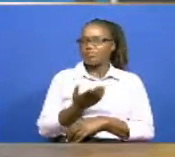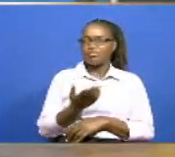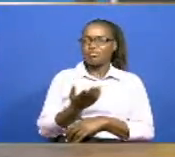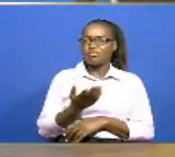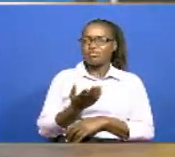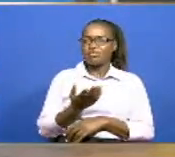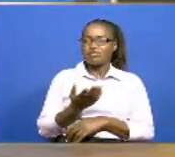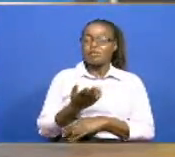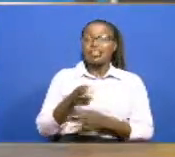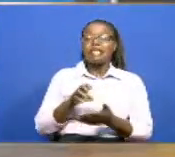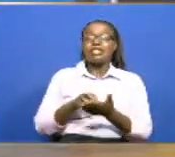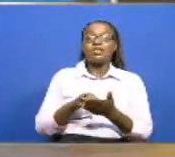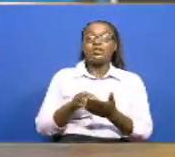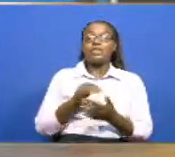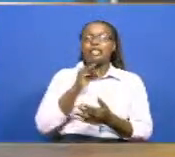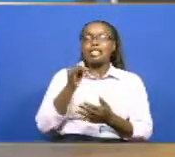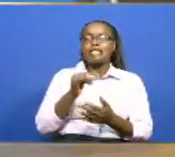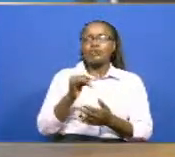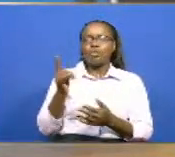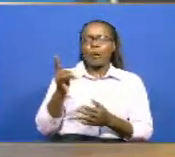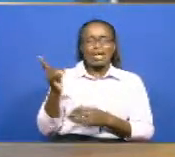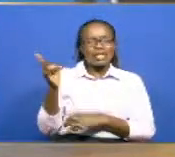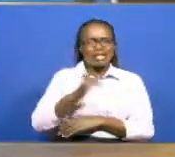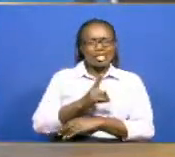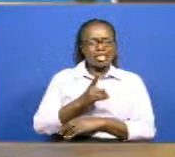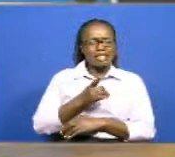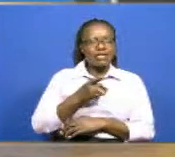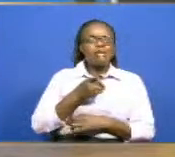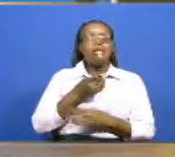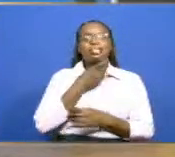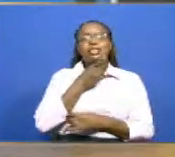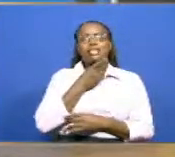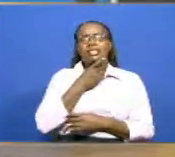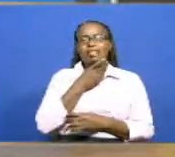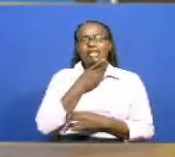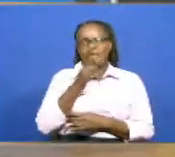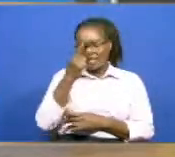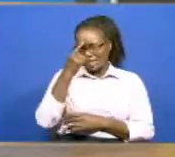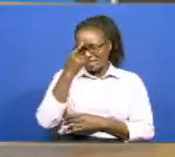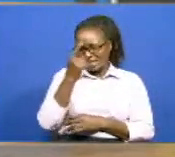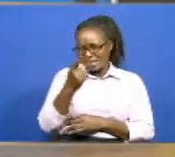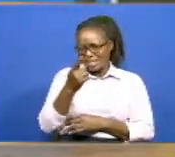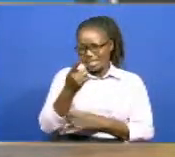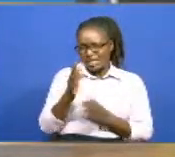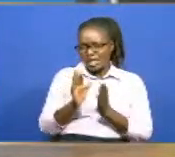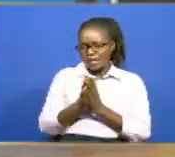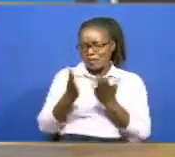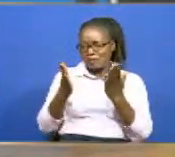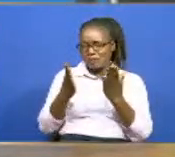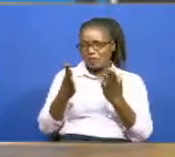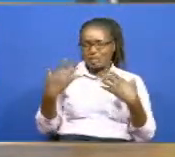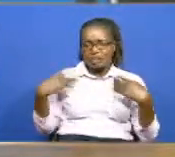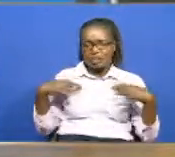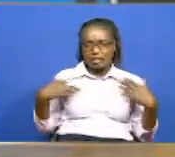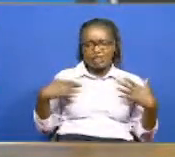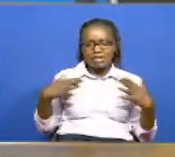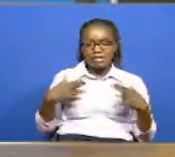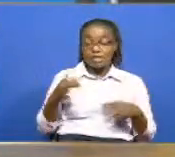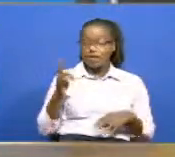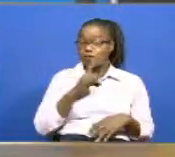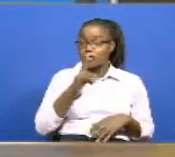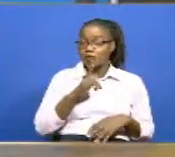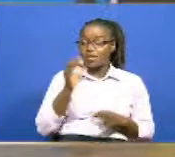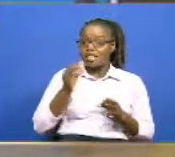Ndivyo hali ilivyo. Natamani siku moja nifike India. Nasikia kukisifiwa sana hii sukari na vile vile hii pilipili. Nasikia